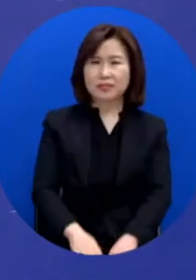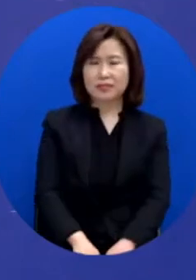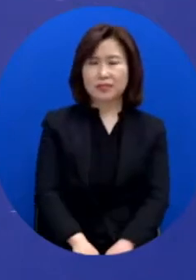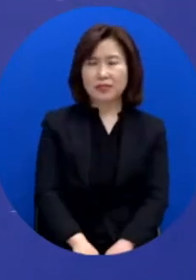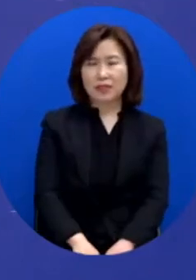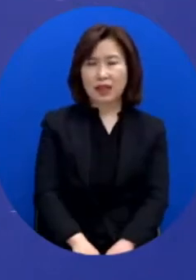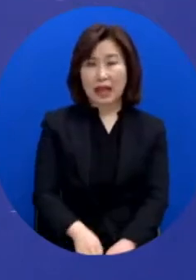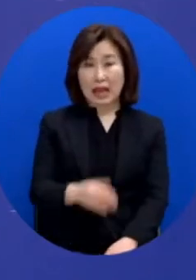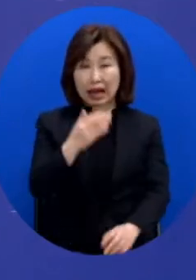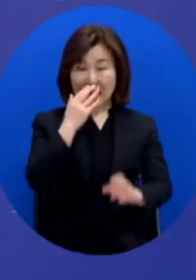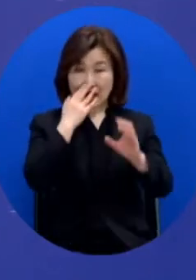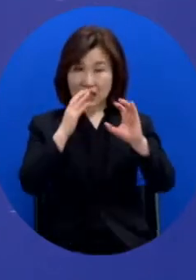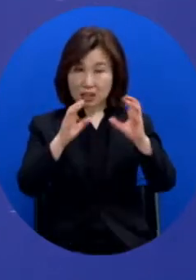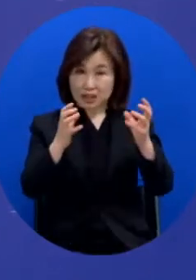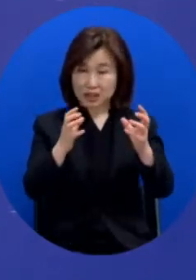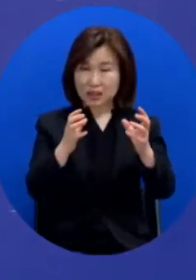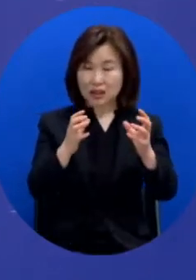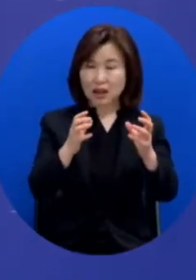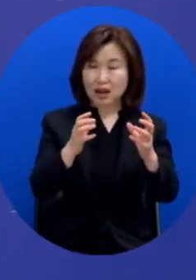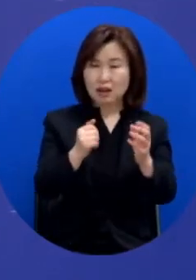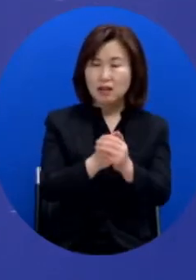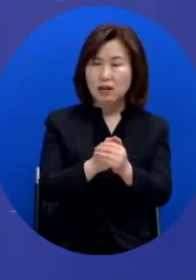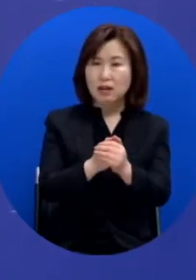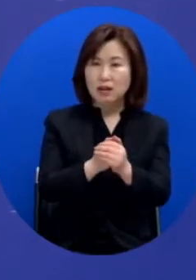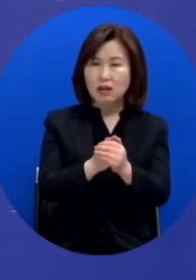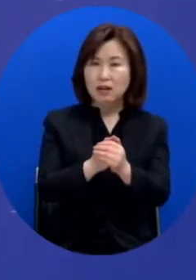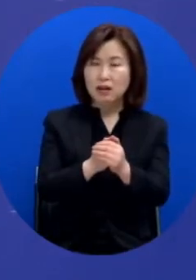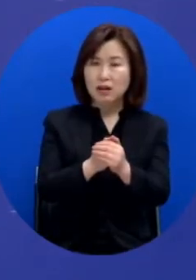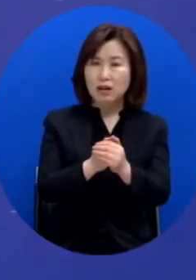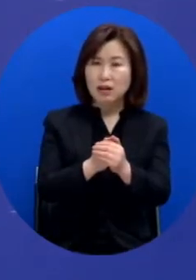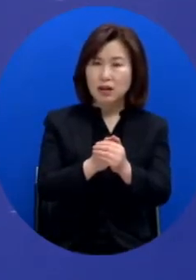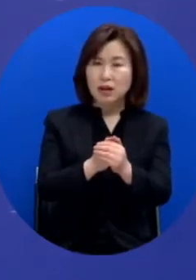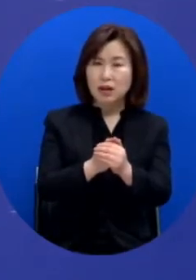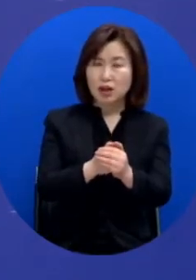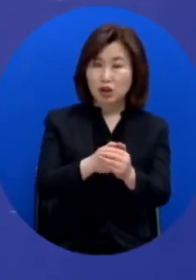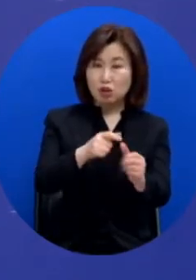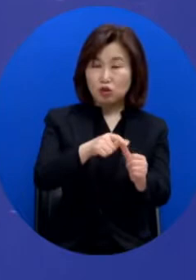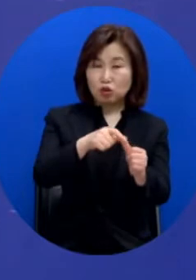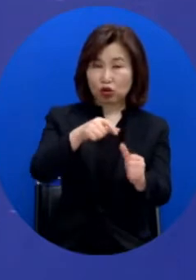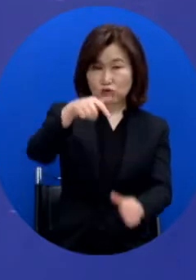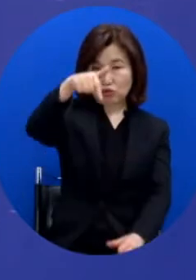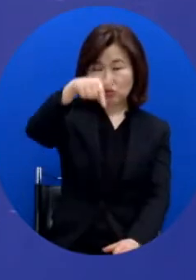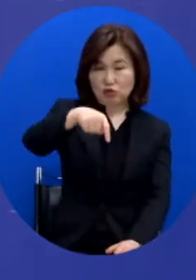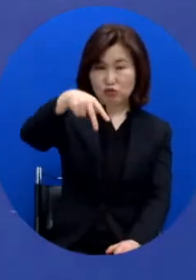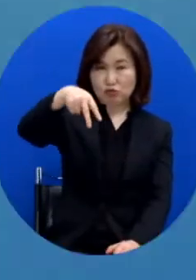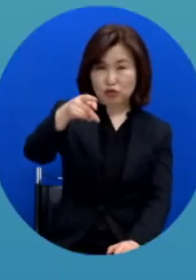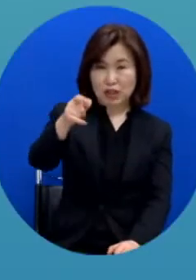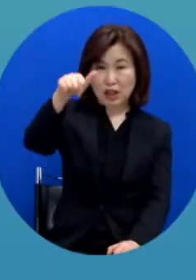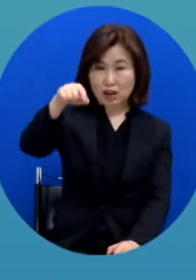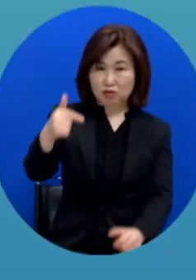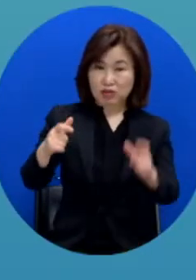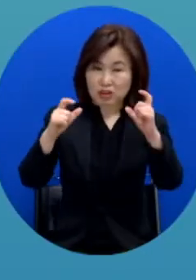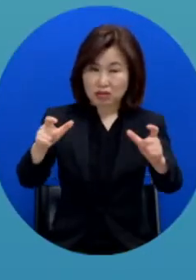이슬람 무장 단체가 인도네시아 술라웨시 섬에 있는 구세군 지역을 공격했습니다